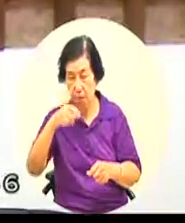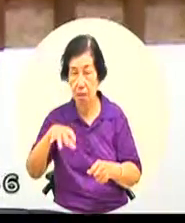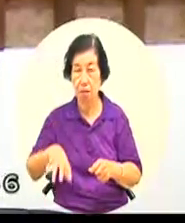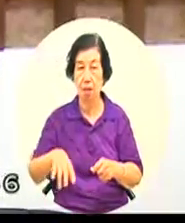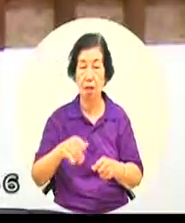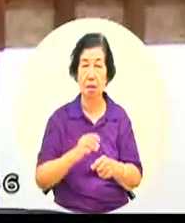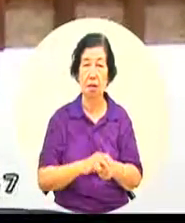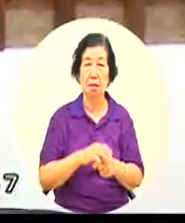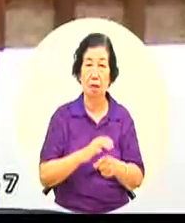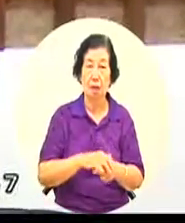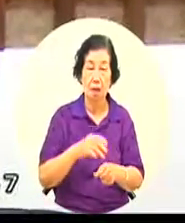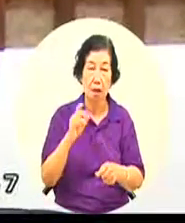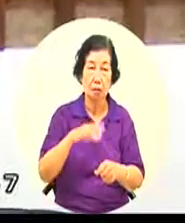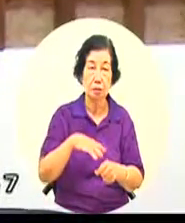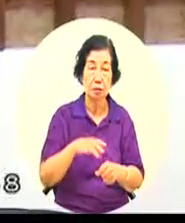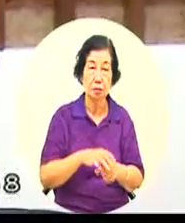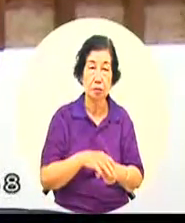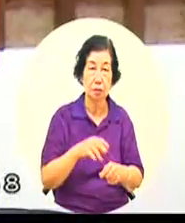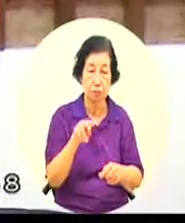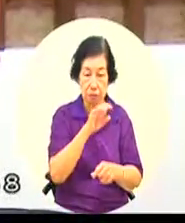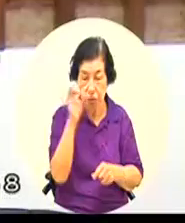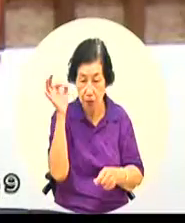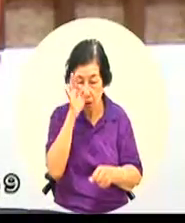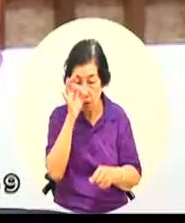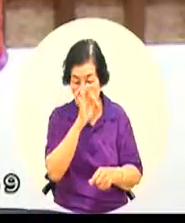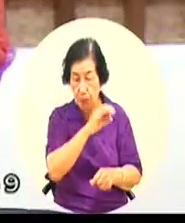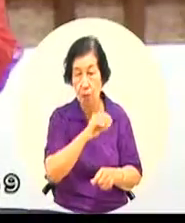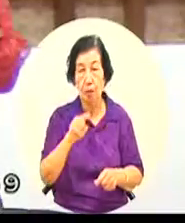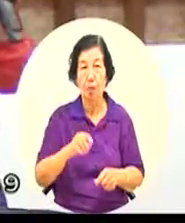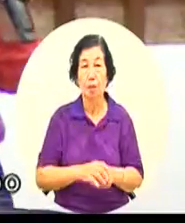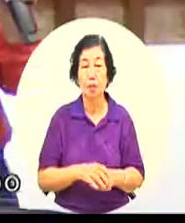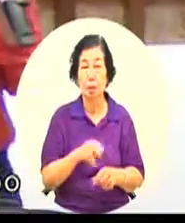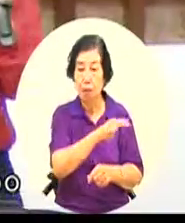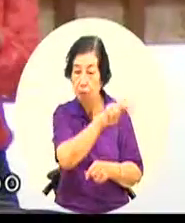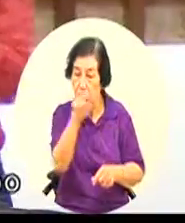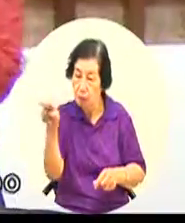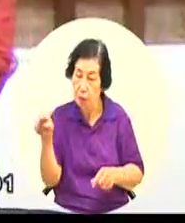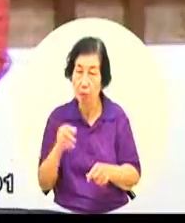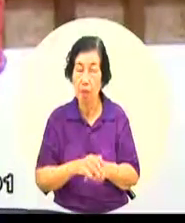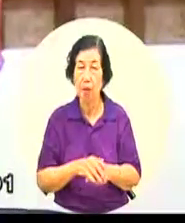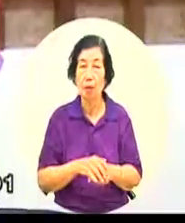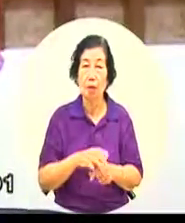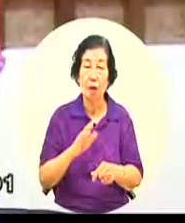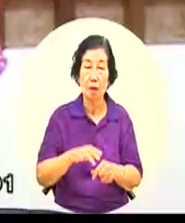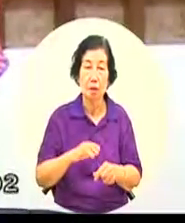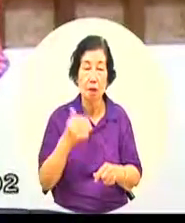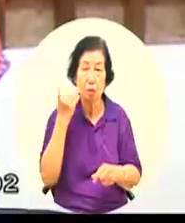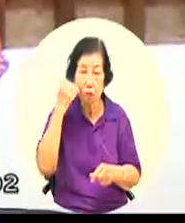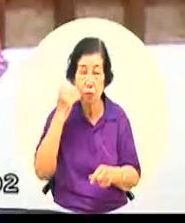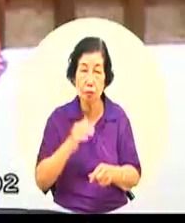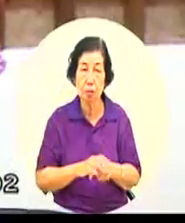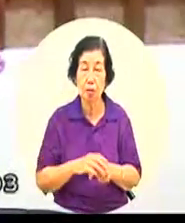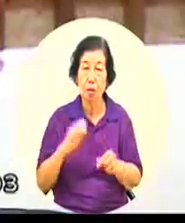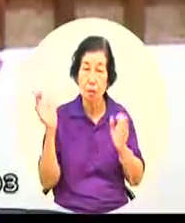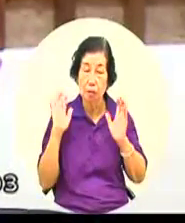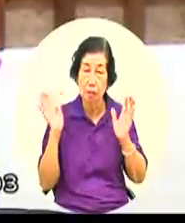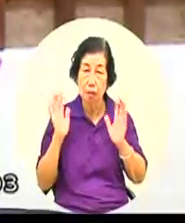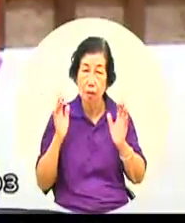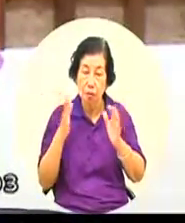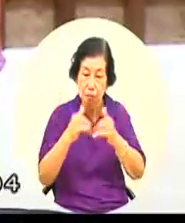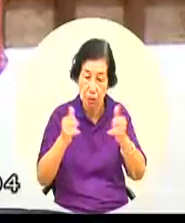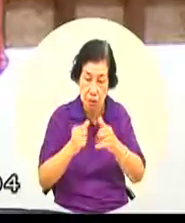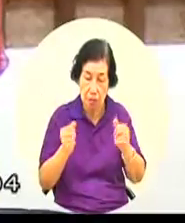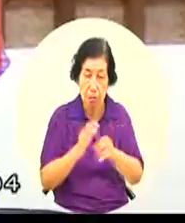某个角落或者是厕所里面。因为据调查，你如果问这些学生，你